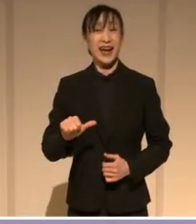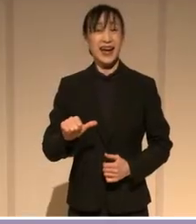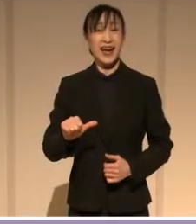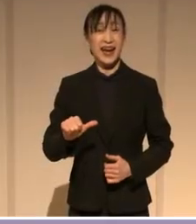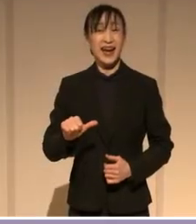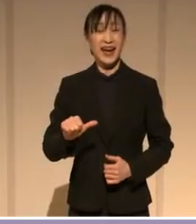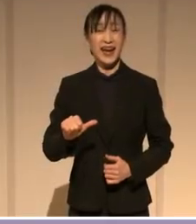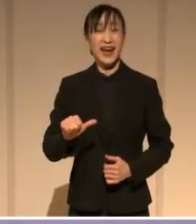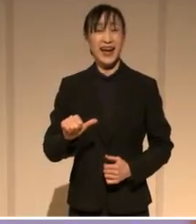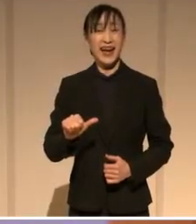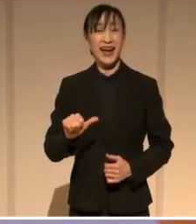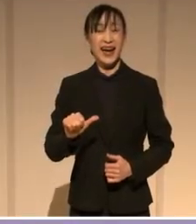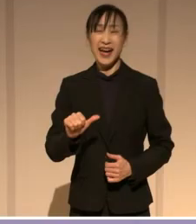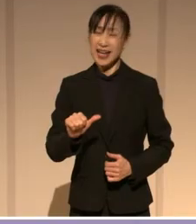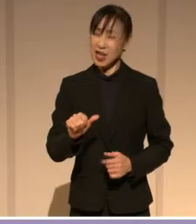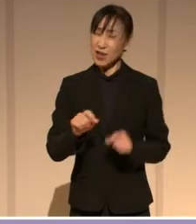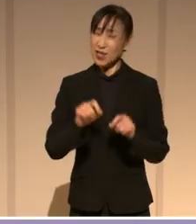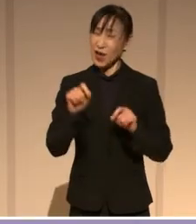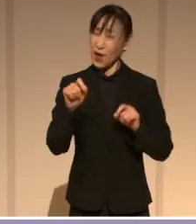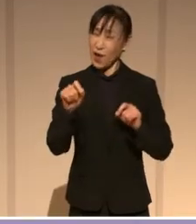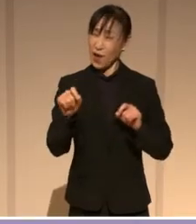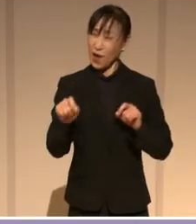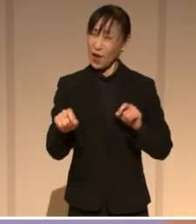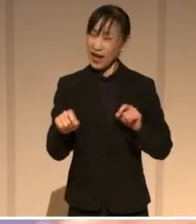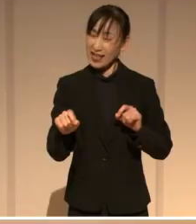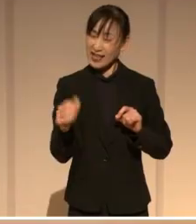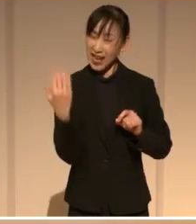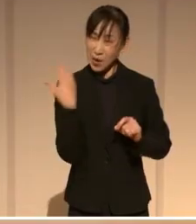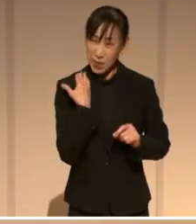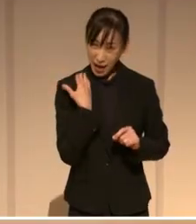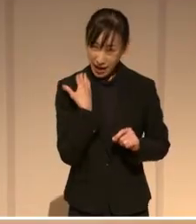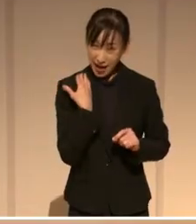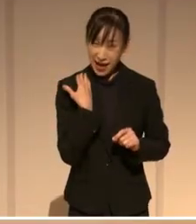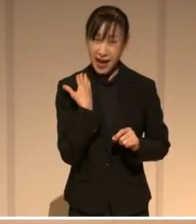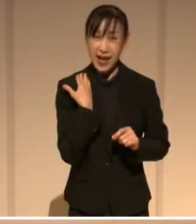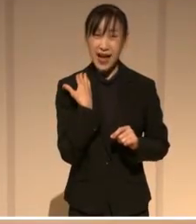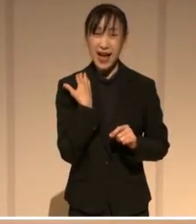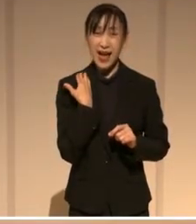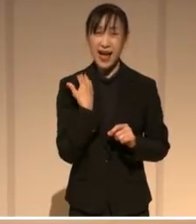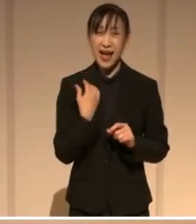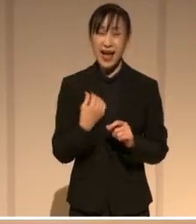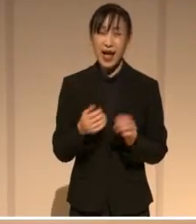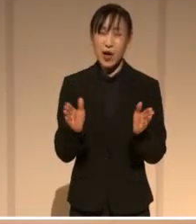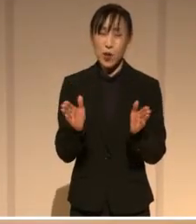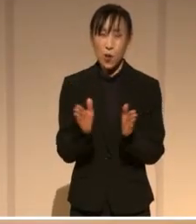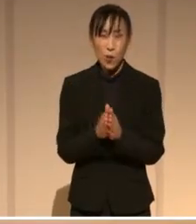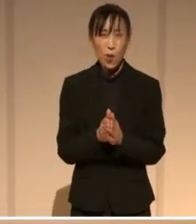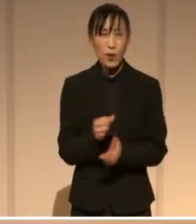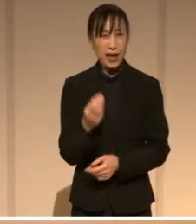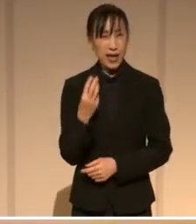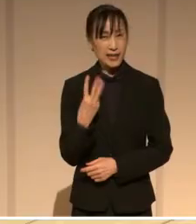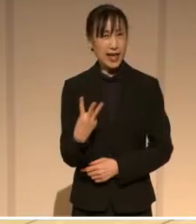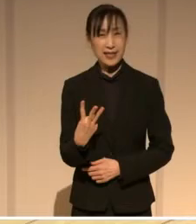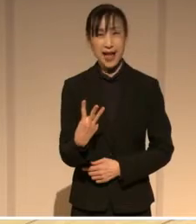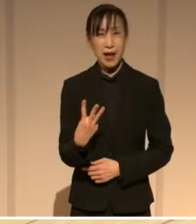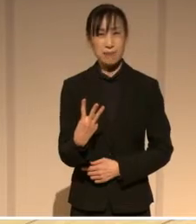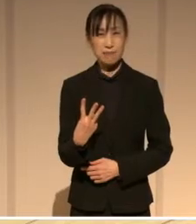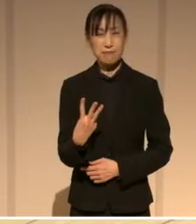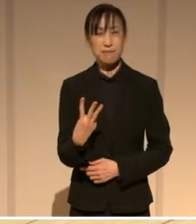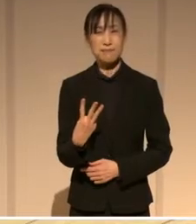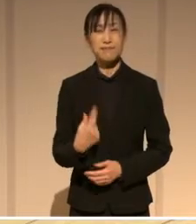と言うかこれいって6以下で合計つさって